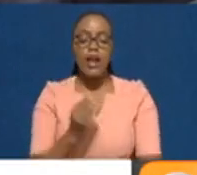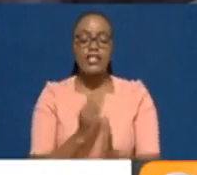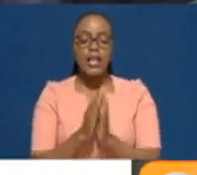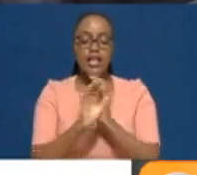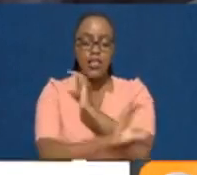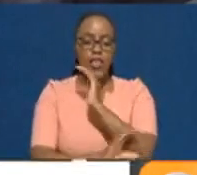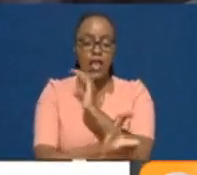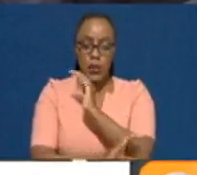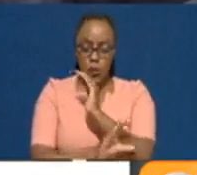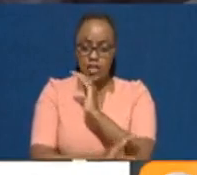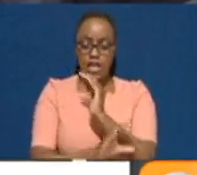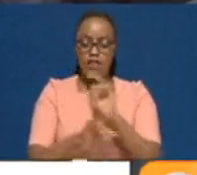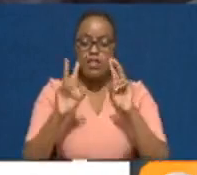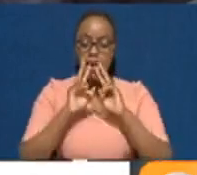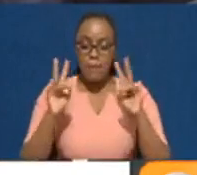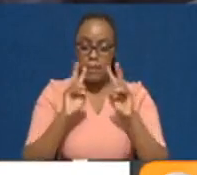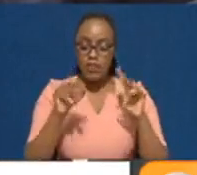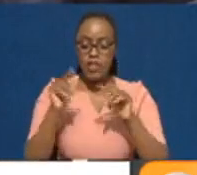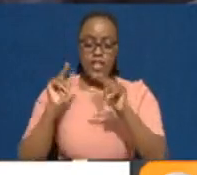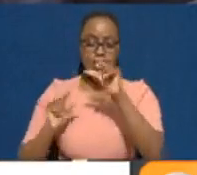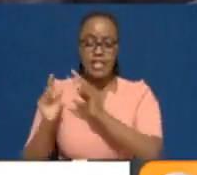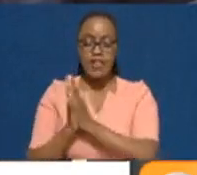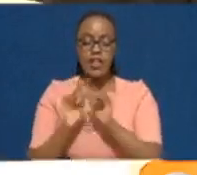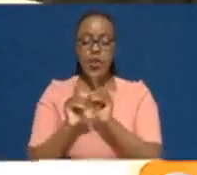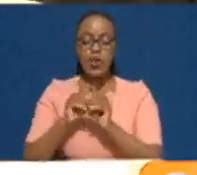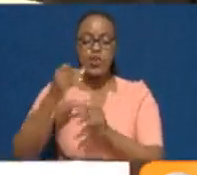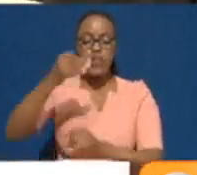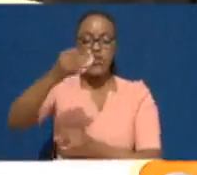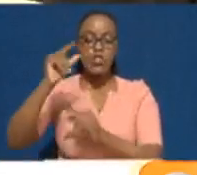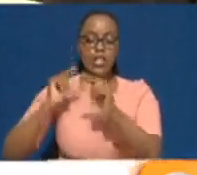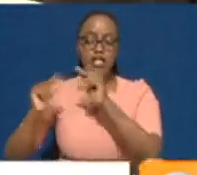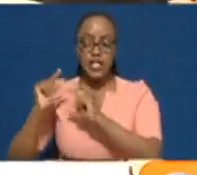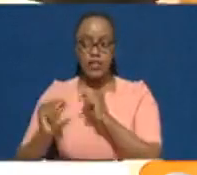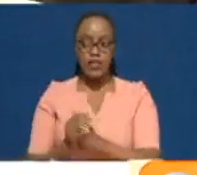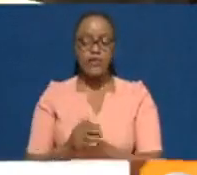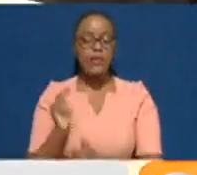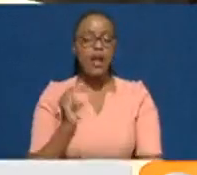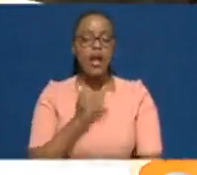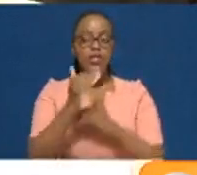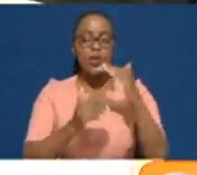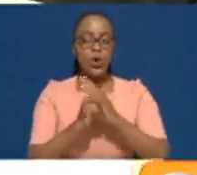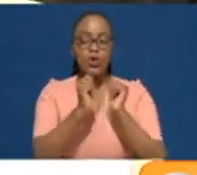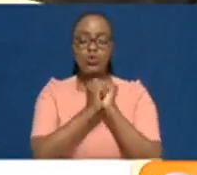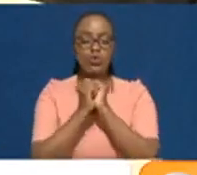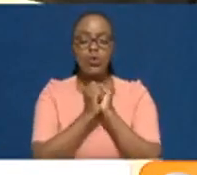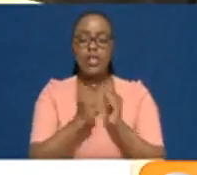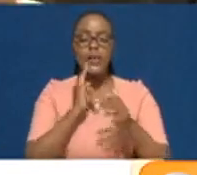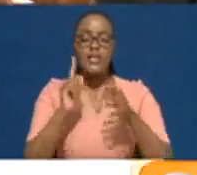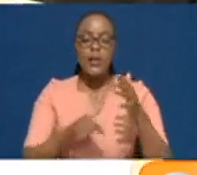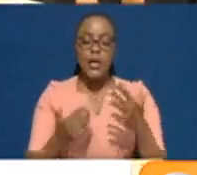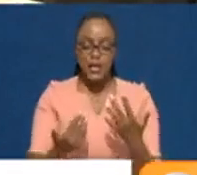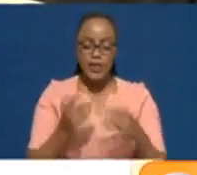for posterity, for this generation and generations to come. Kwamba sote watu wasema,